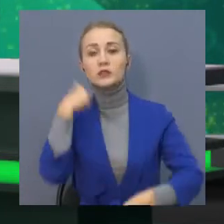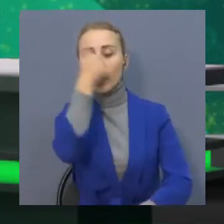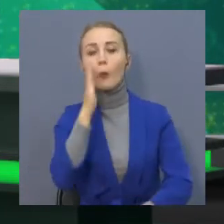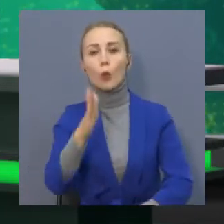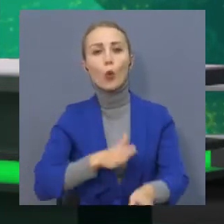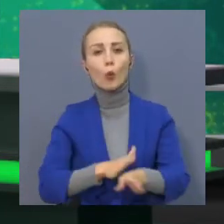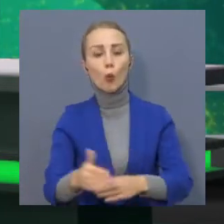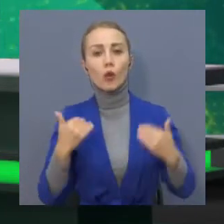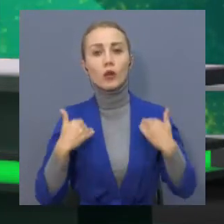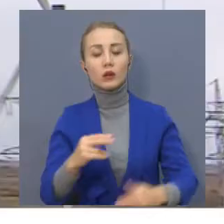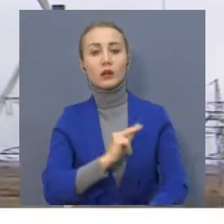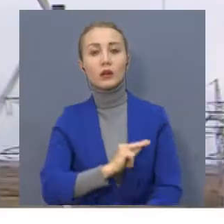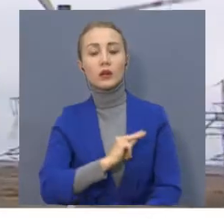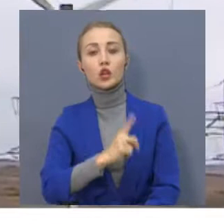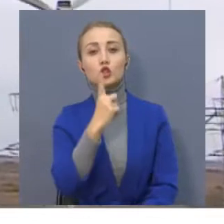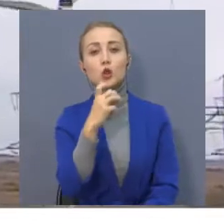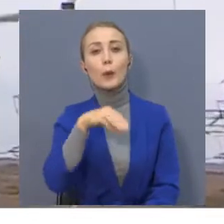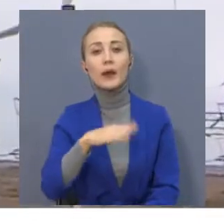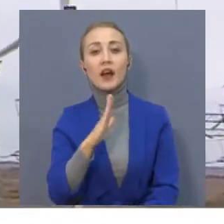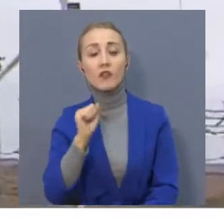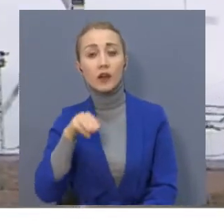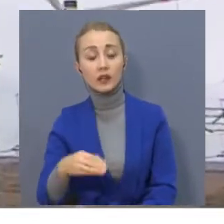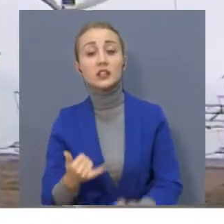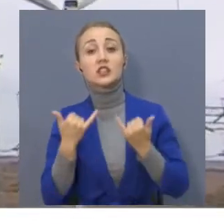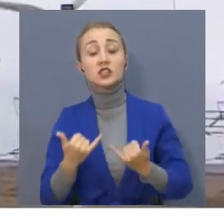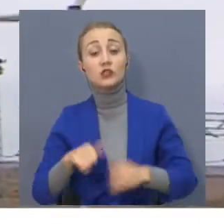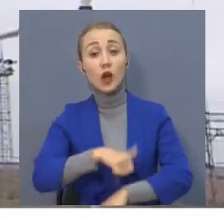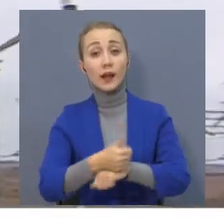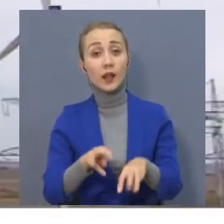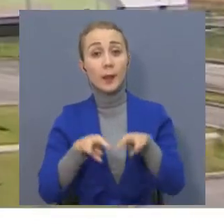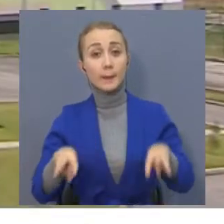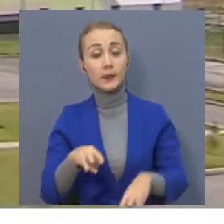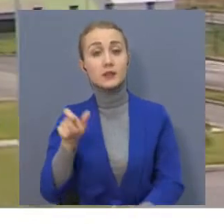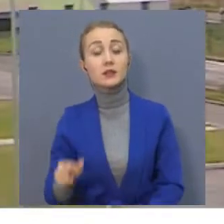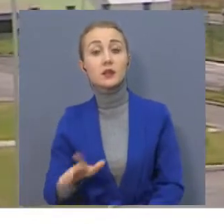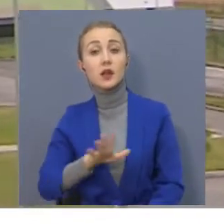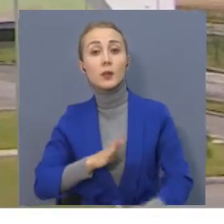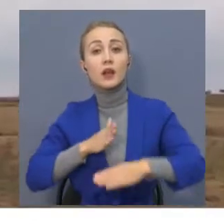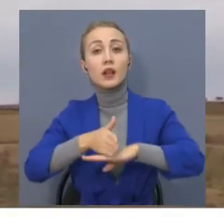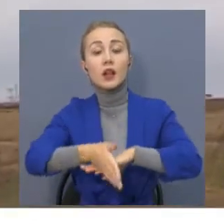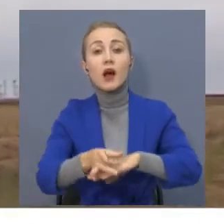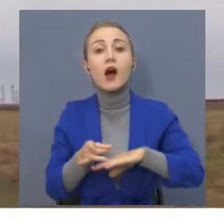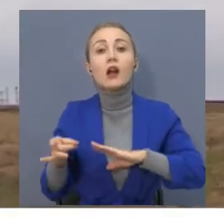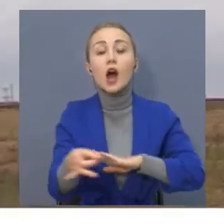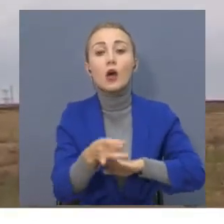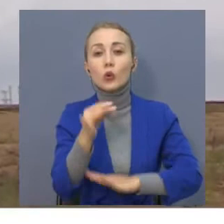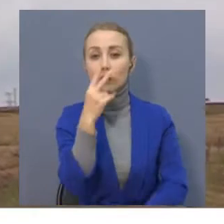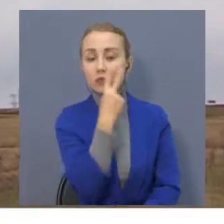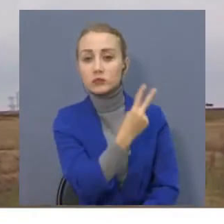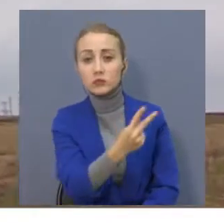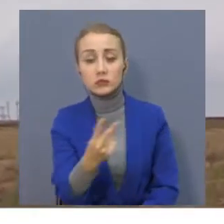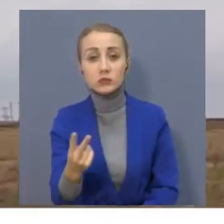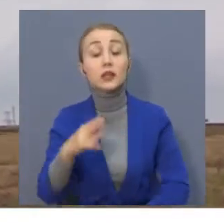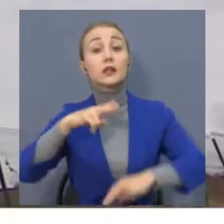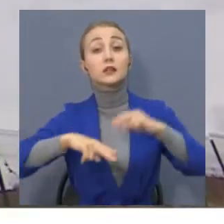Асқар Мамин Аршалы ауданына барып, құрылысы аяқталған кешенмен танысты. Бұл нысан 10 мың отбасын қуат көзімен қамтамасыз етіп,